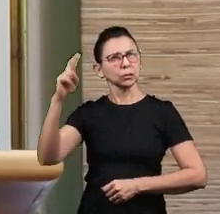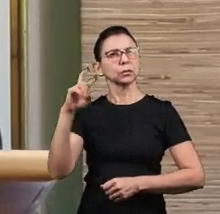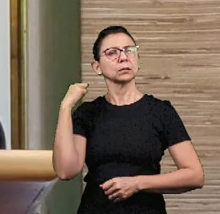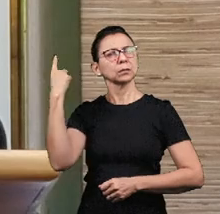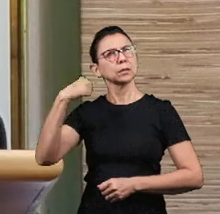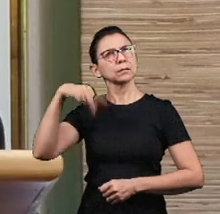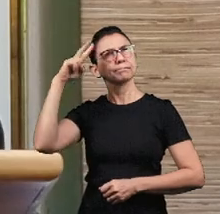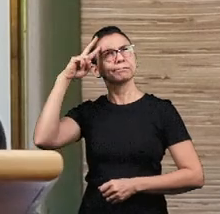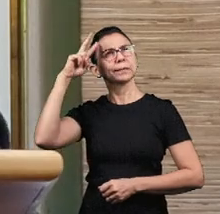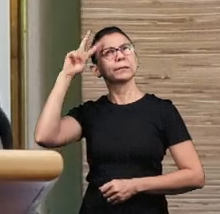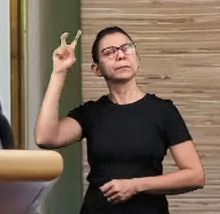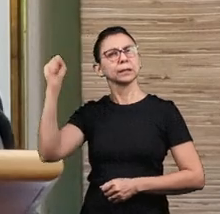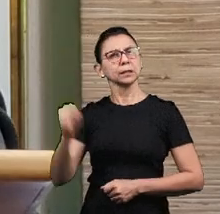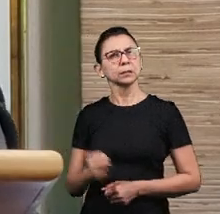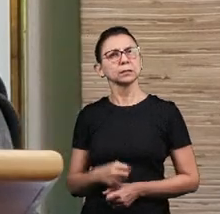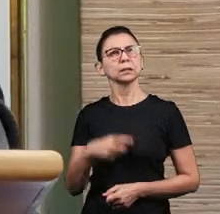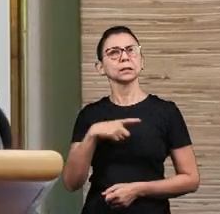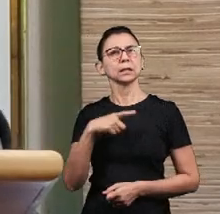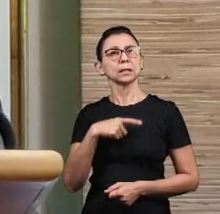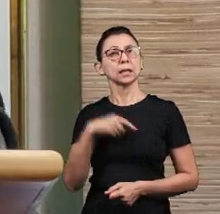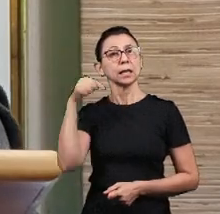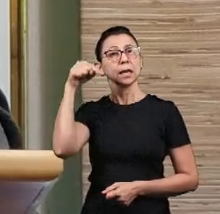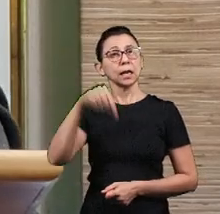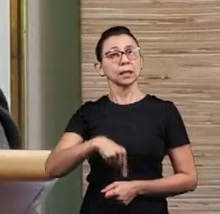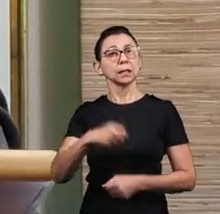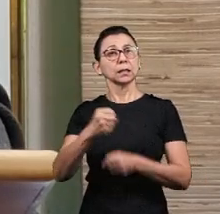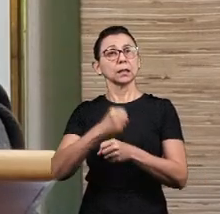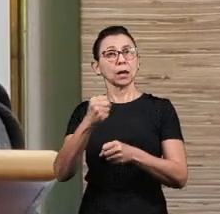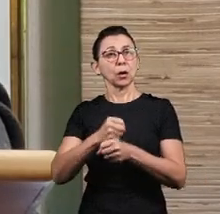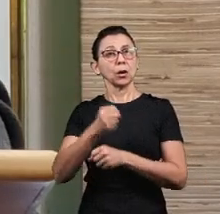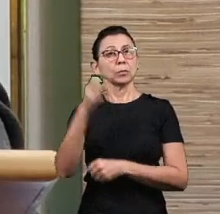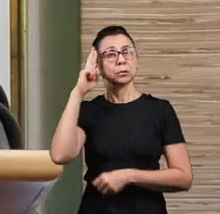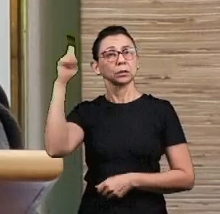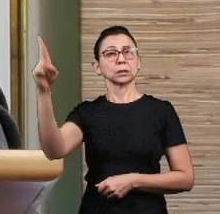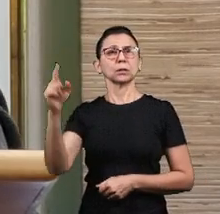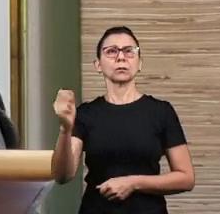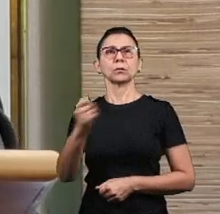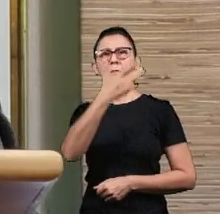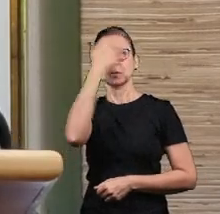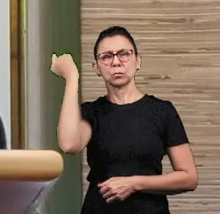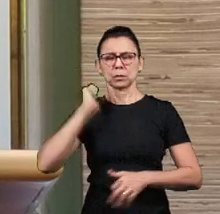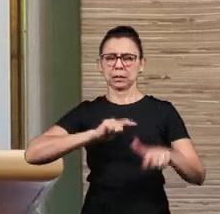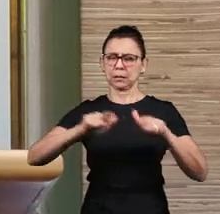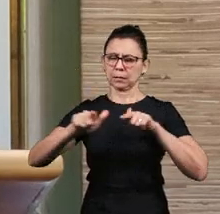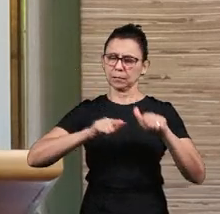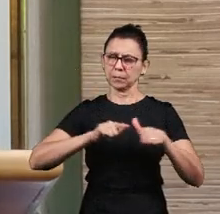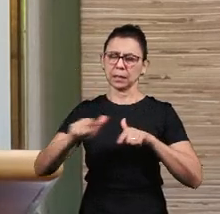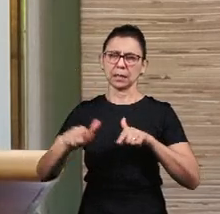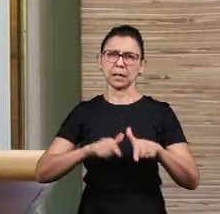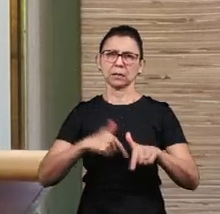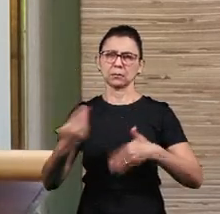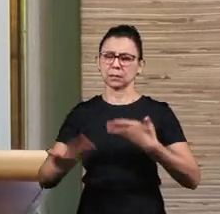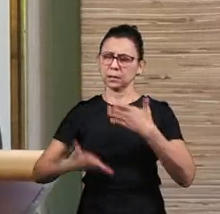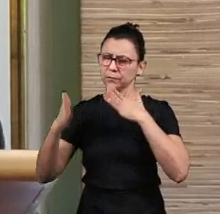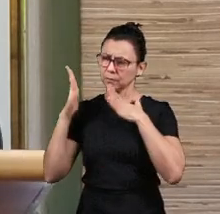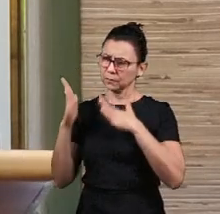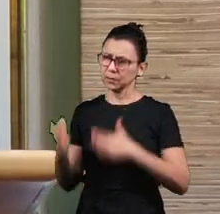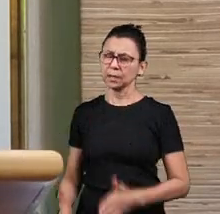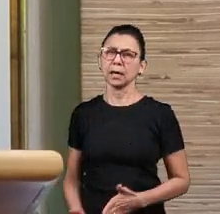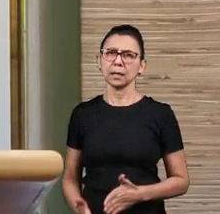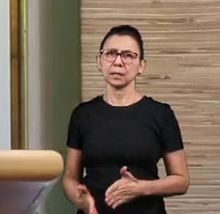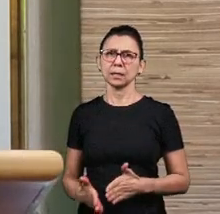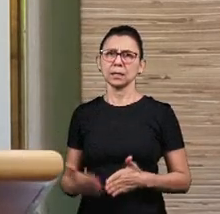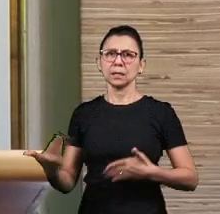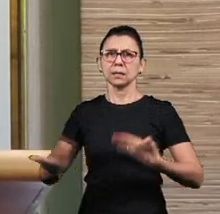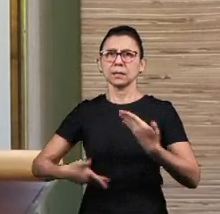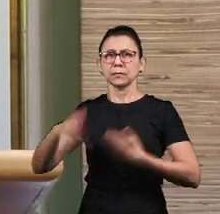passées, mais ont laissé leur nom ici, comme des travailleurs, des serviteurs fidèles, jusqu'à la dernière heure. Beaucoup sont fidèles,